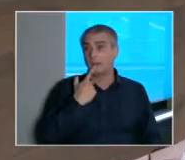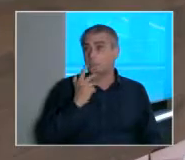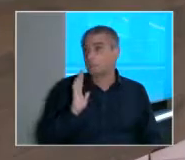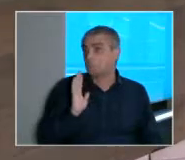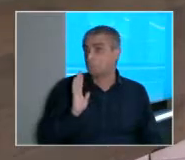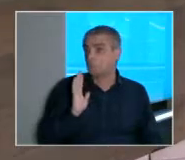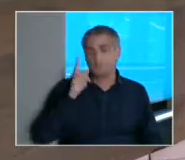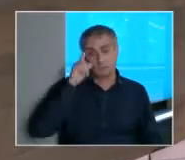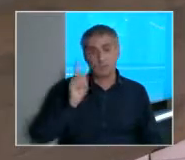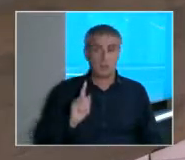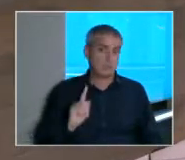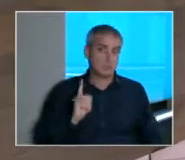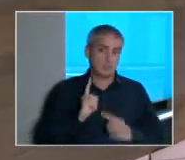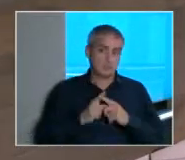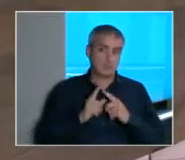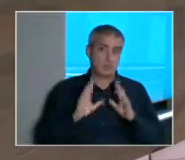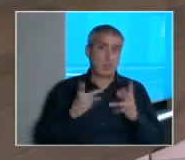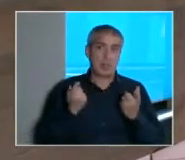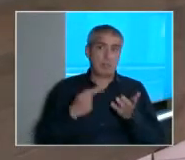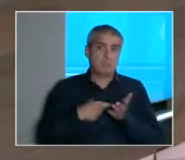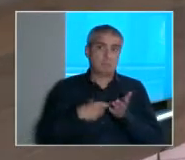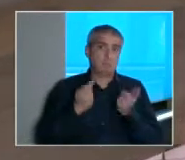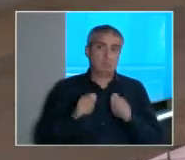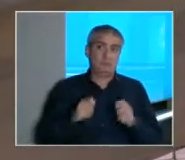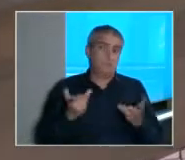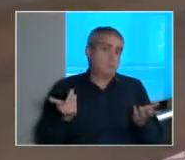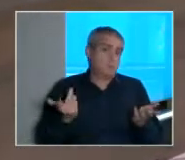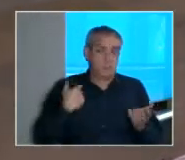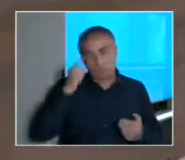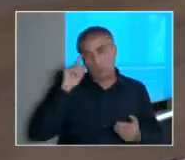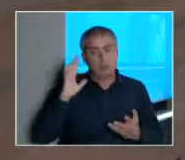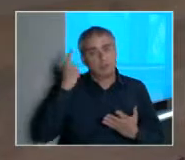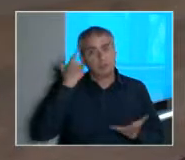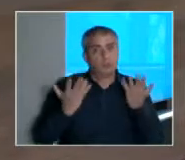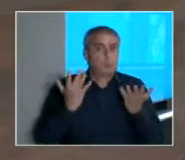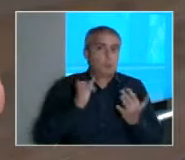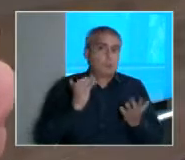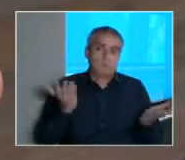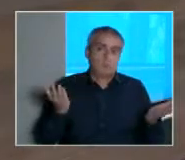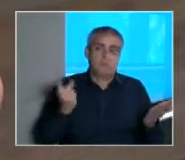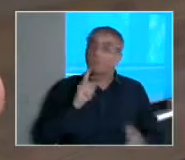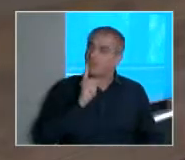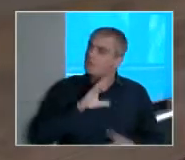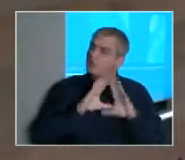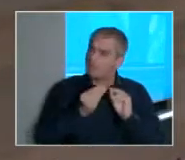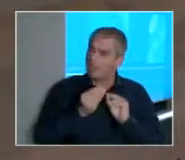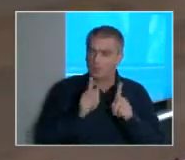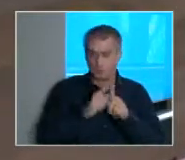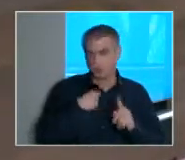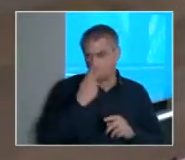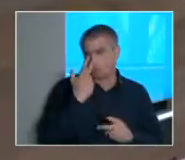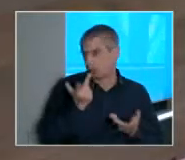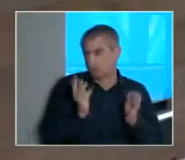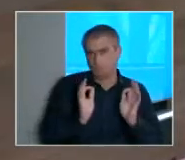אני לא כל כך יודעת בדיוק גם למה סגרו, ככה שאני באמת לא יודעת מה היו השיקולים. אבל בכללית, כפי שאני רואה,